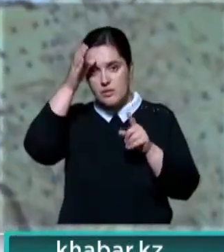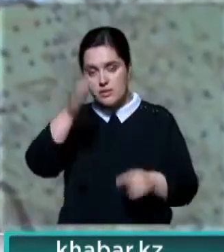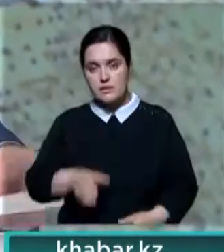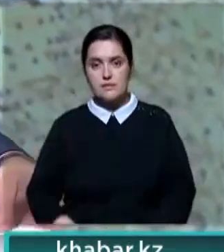наук